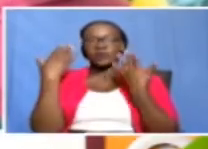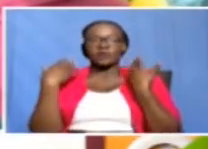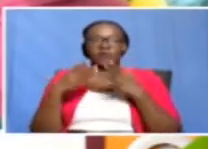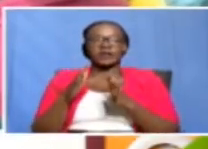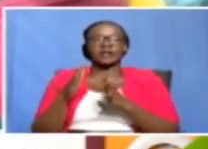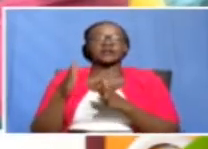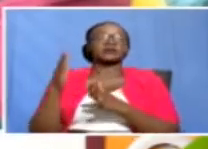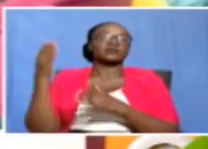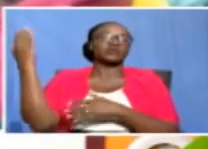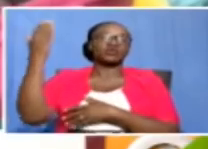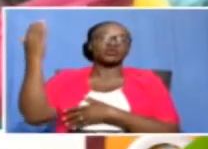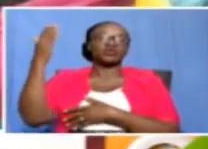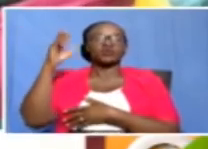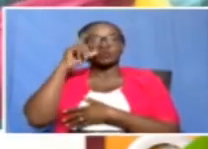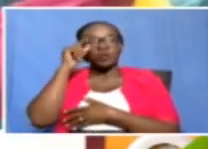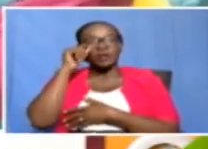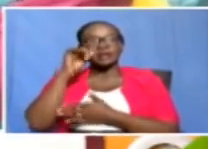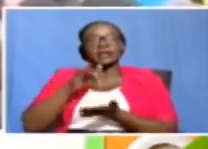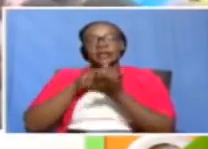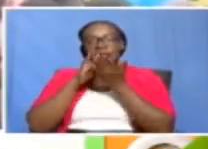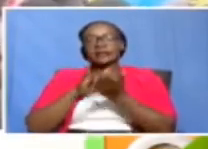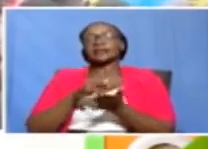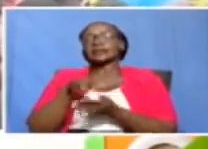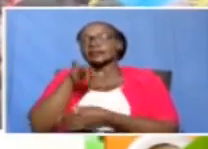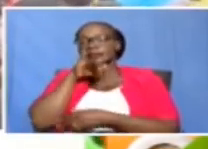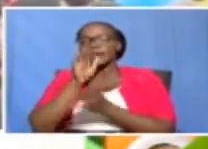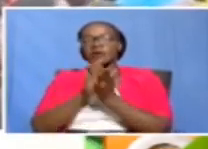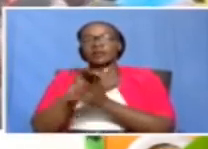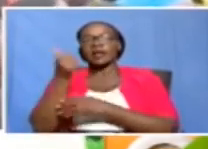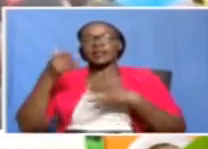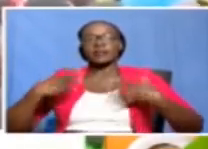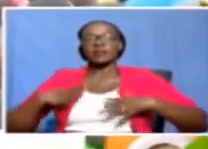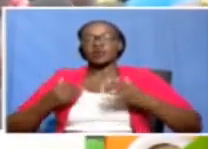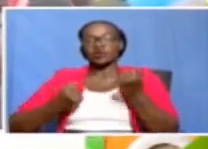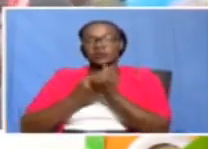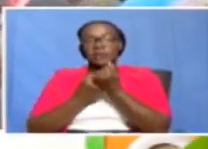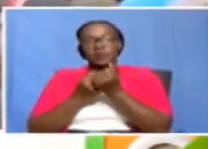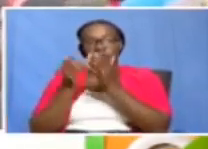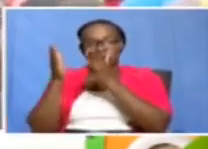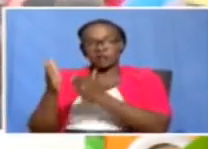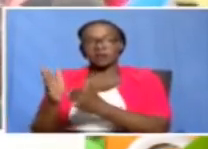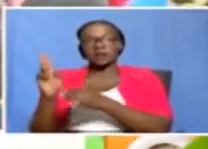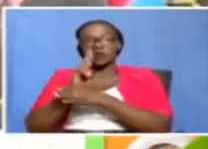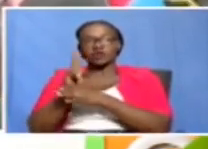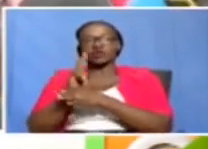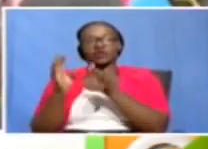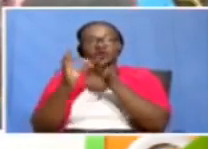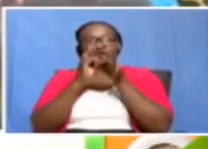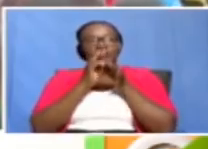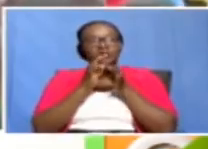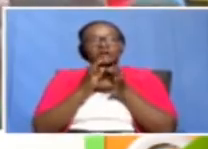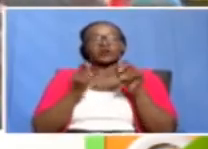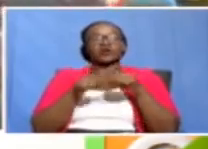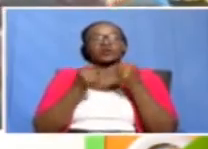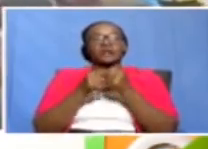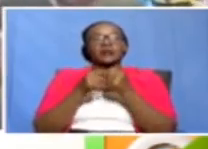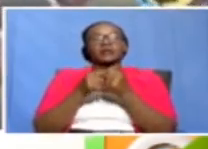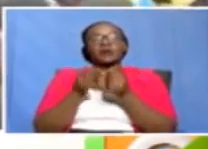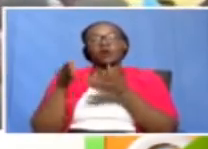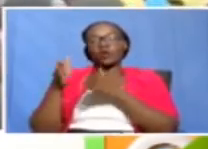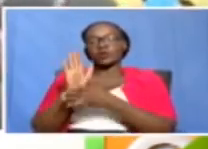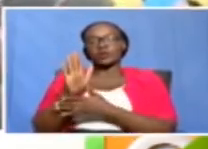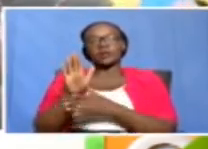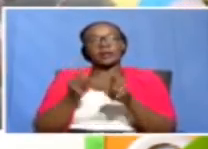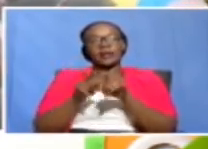Voi, ameshikilia kwamba Odinga na viongozi wanaomuunga mkono wanatumia maridhiano kuhujumu mamlaka yake kama naibu rais